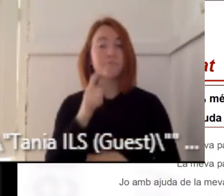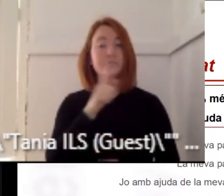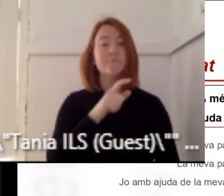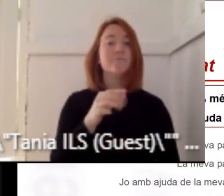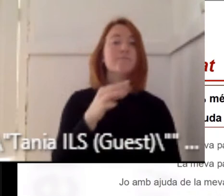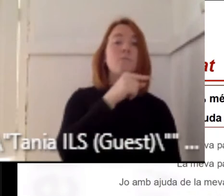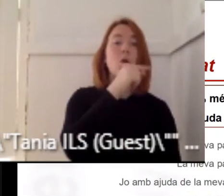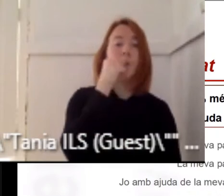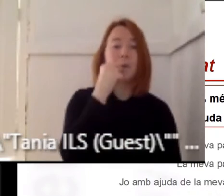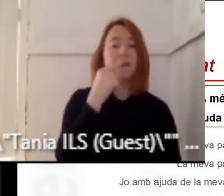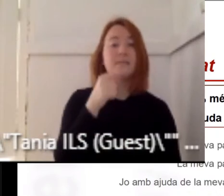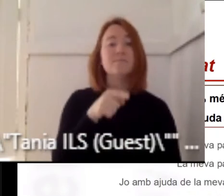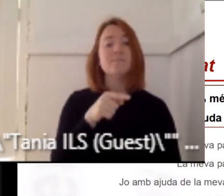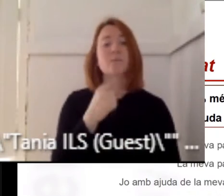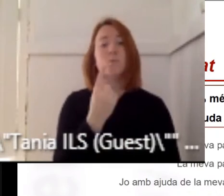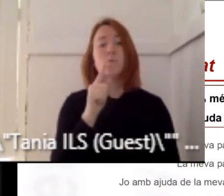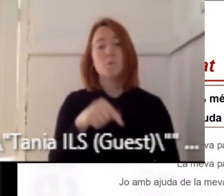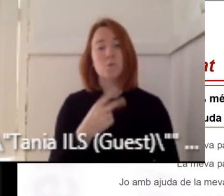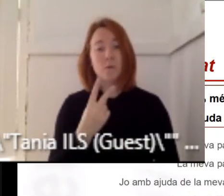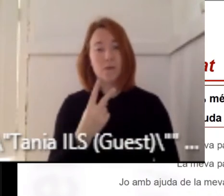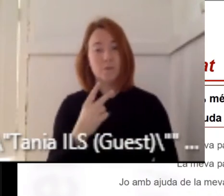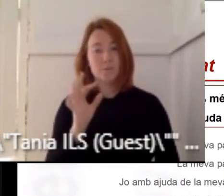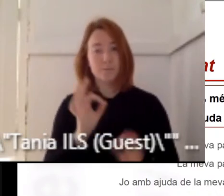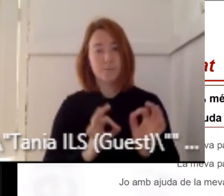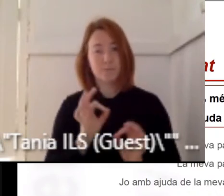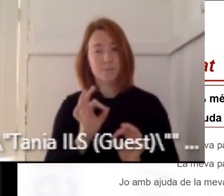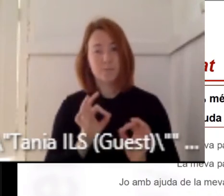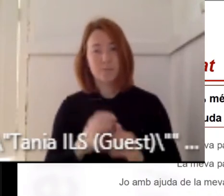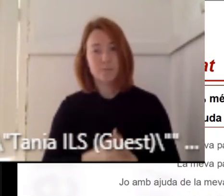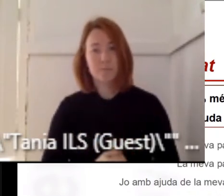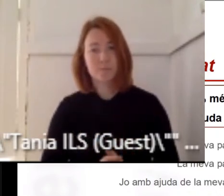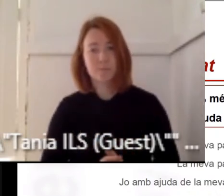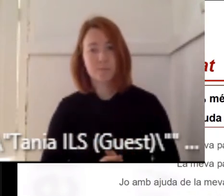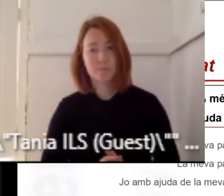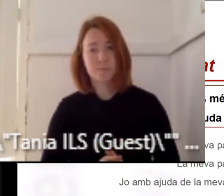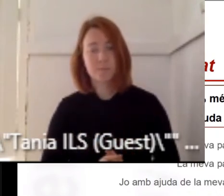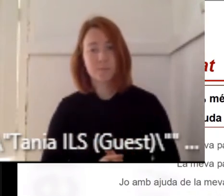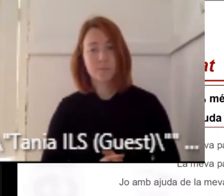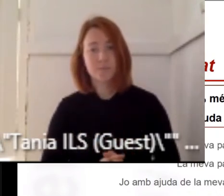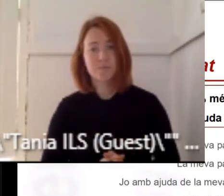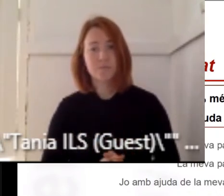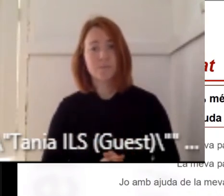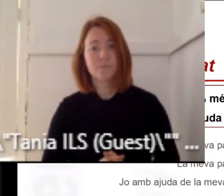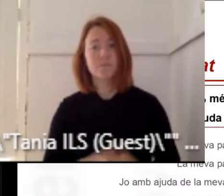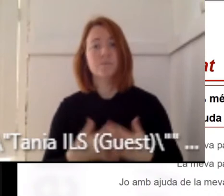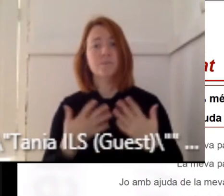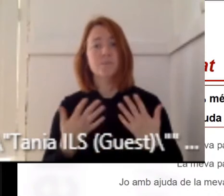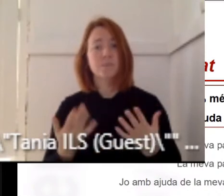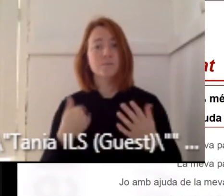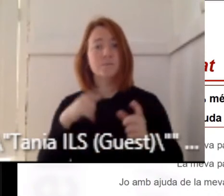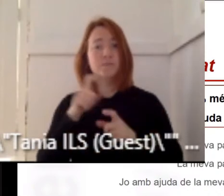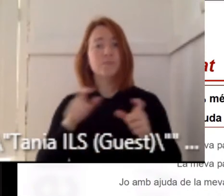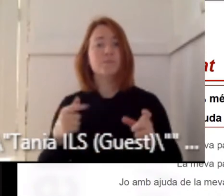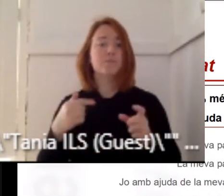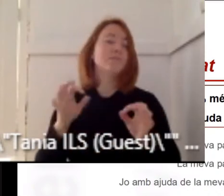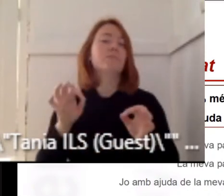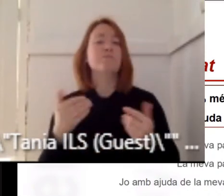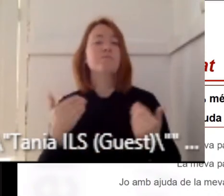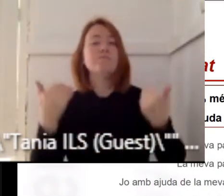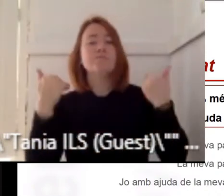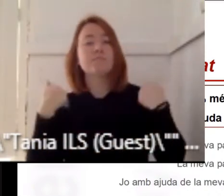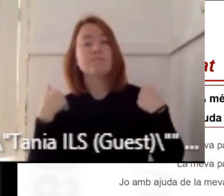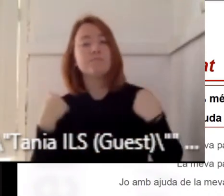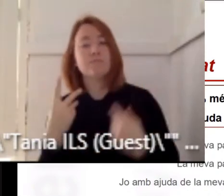és un 1,2%. I, en contrapartida, per exemple, quan les persones que verbalitzen que les tasques recauen sobre la seva